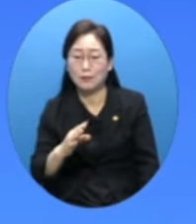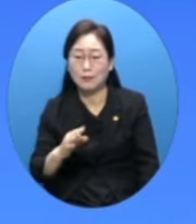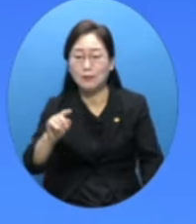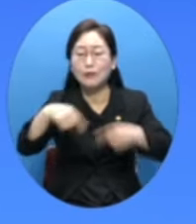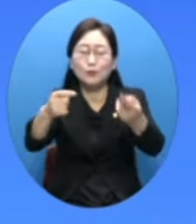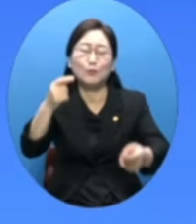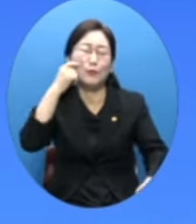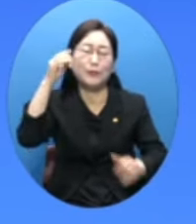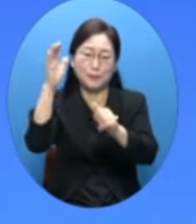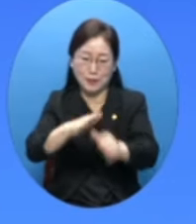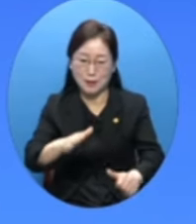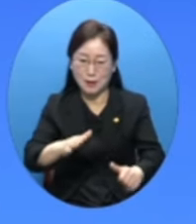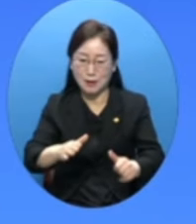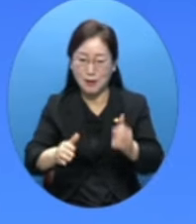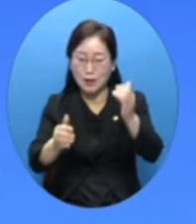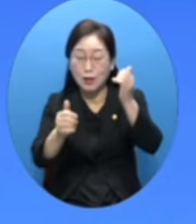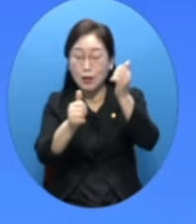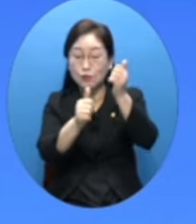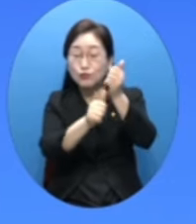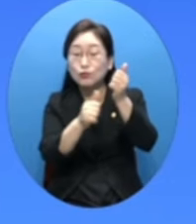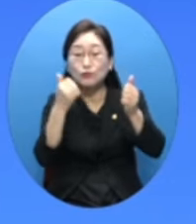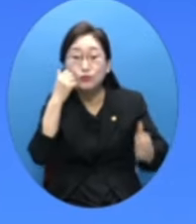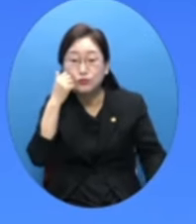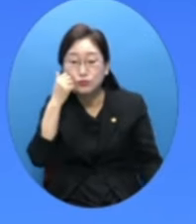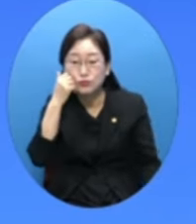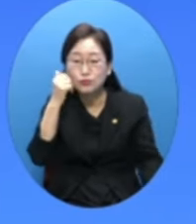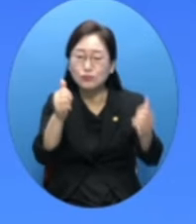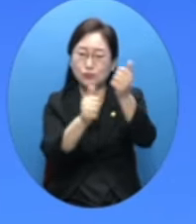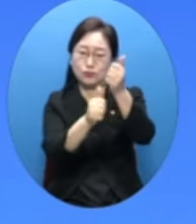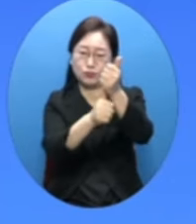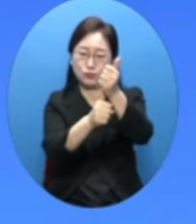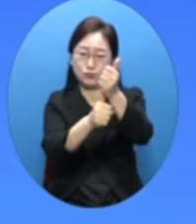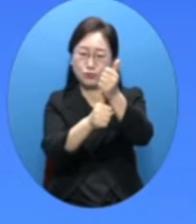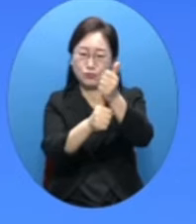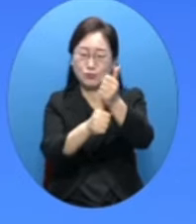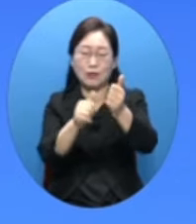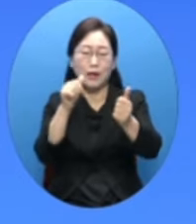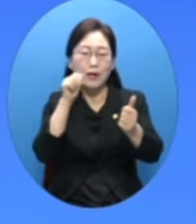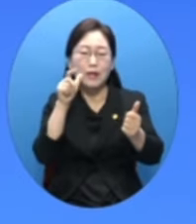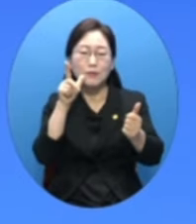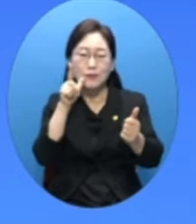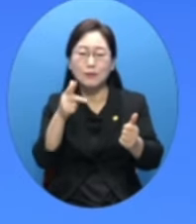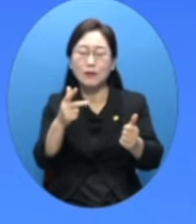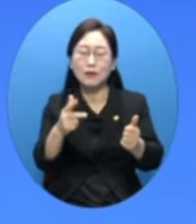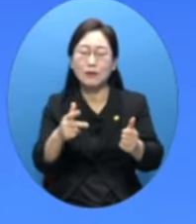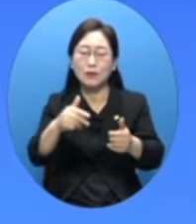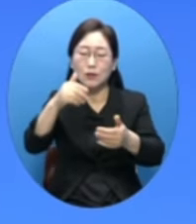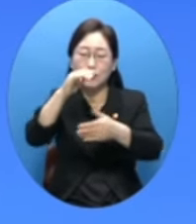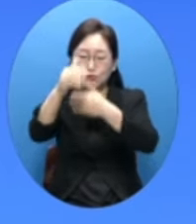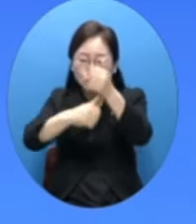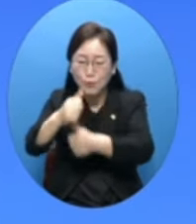여호수아와 갈렙과 후손들만 가나안 땅에 들어가게 된 것입니다. 모든 일에 잘 참고 견뎌야 되는